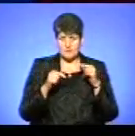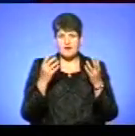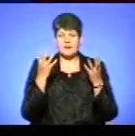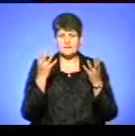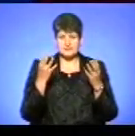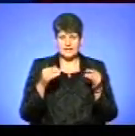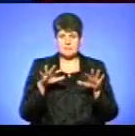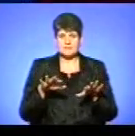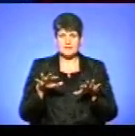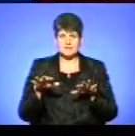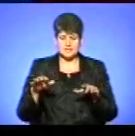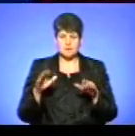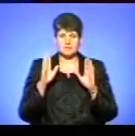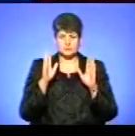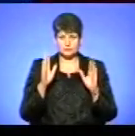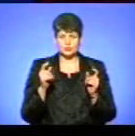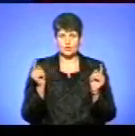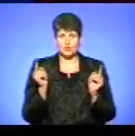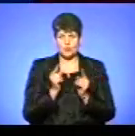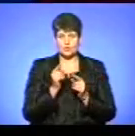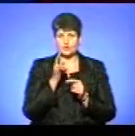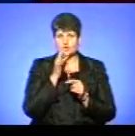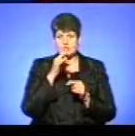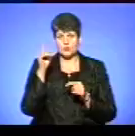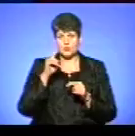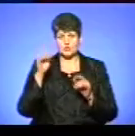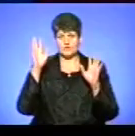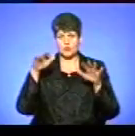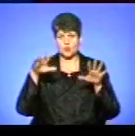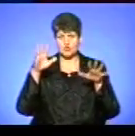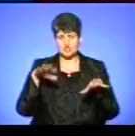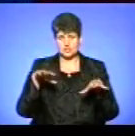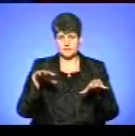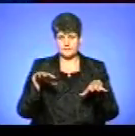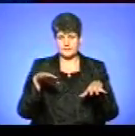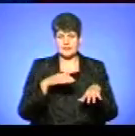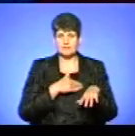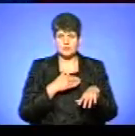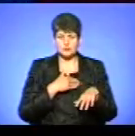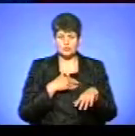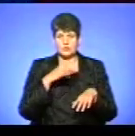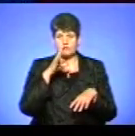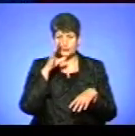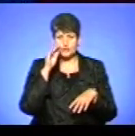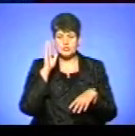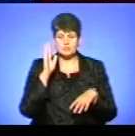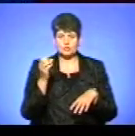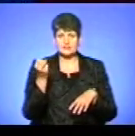день місцями проходитимуть короткочасні грозові дощі. Температура повітря вночі